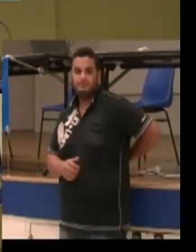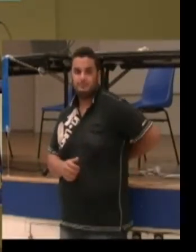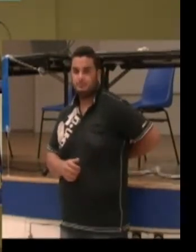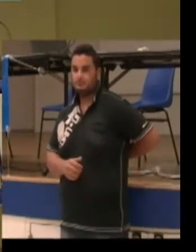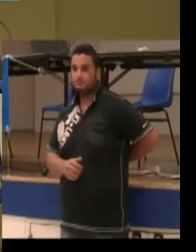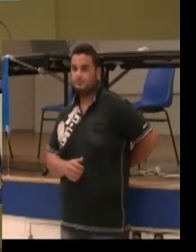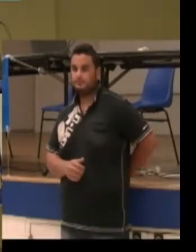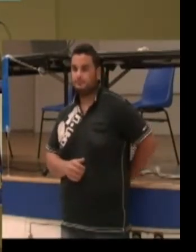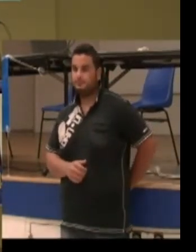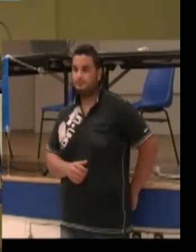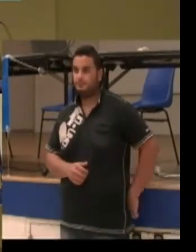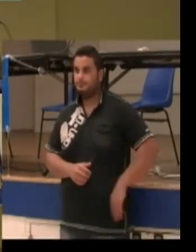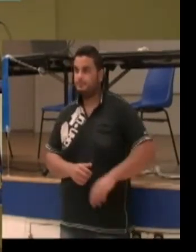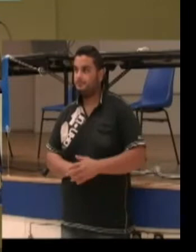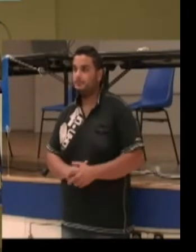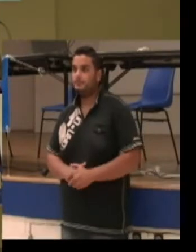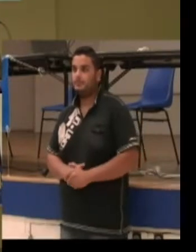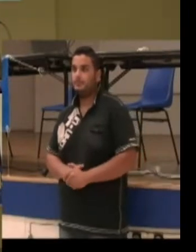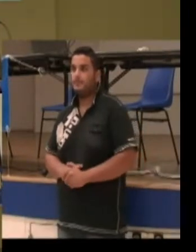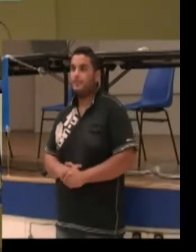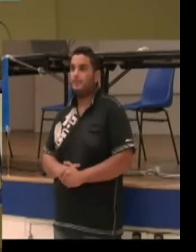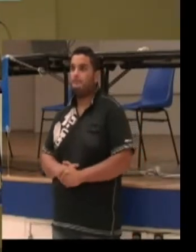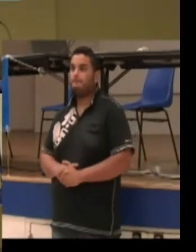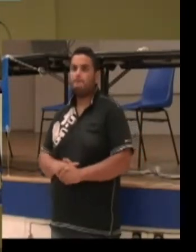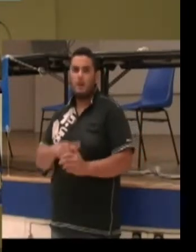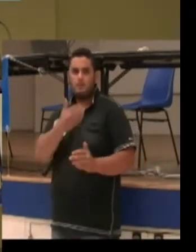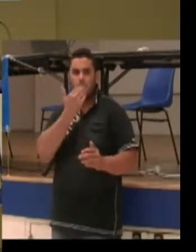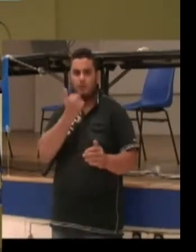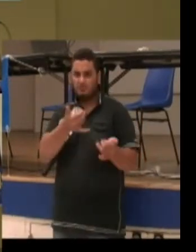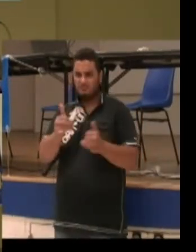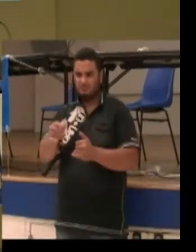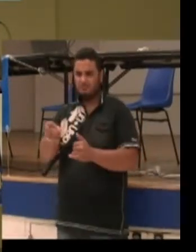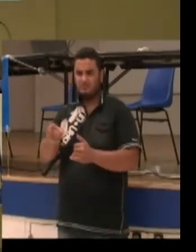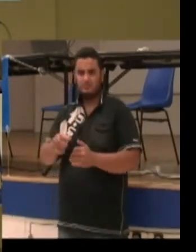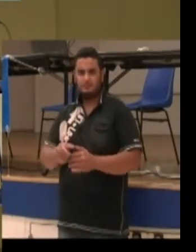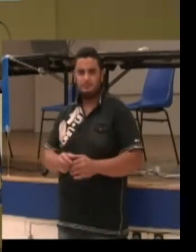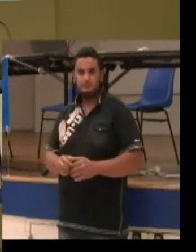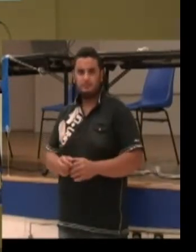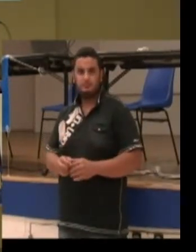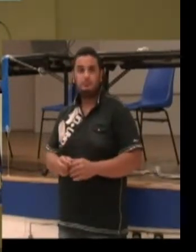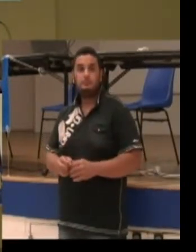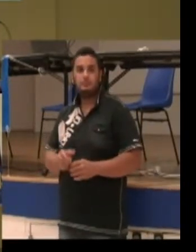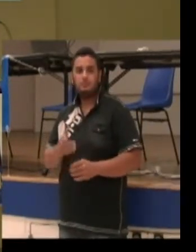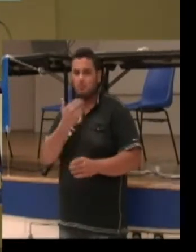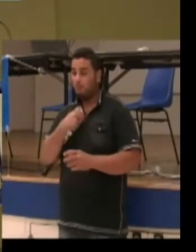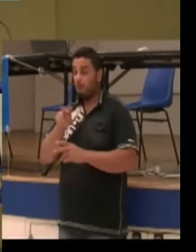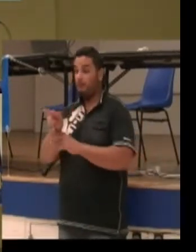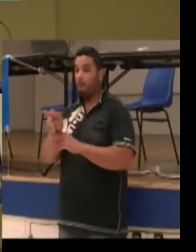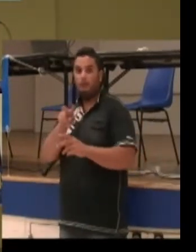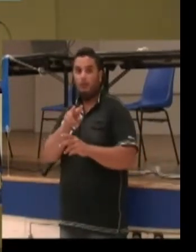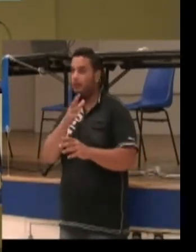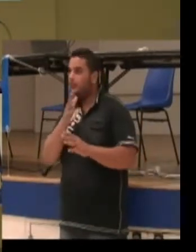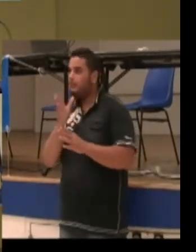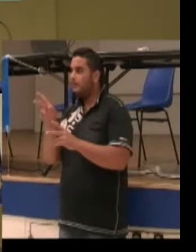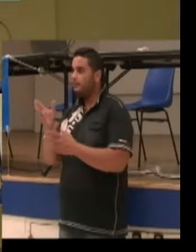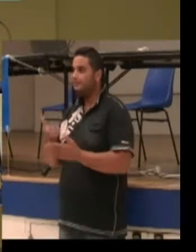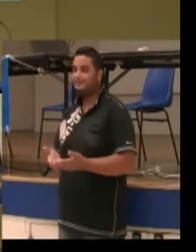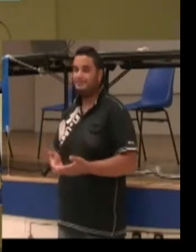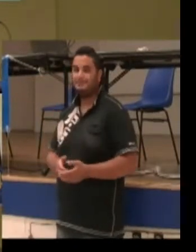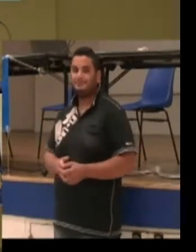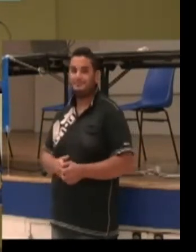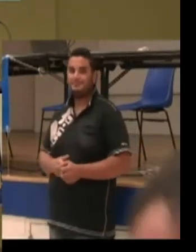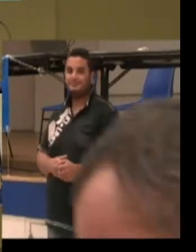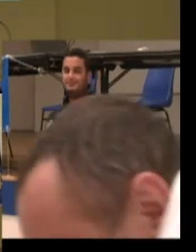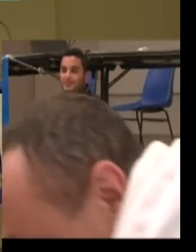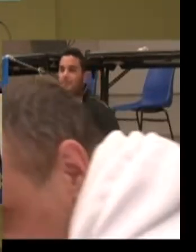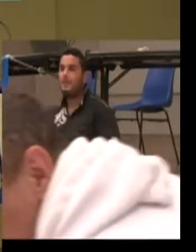C'est ce que nous dit Allah subhanahu wa ta'ala à travers le Coran. Bon, je reviens au sujet. Allah subhanahu wa ta'ala, Rasul sallallahu alayhi wa sallam, dit